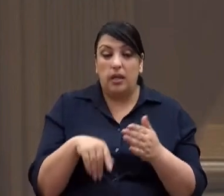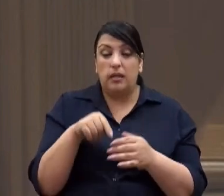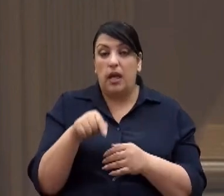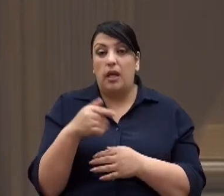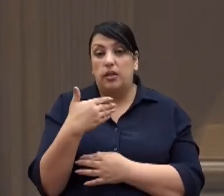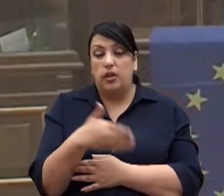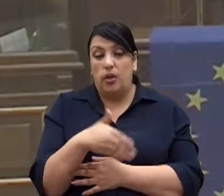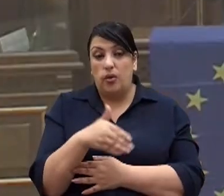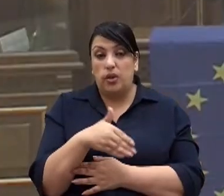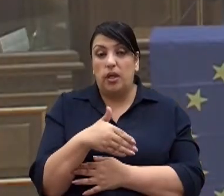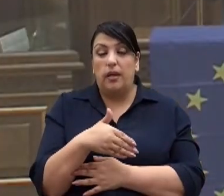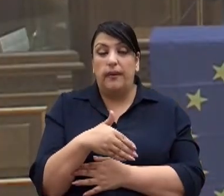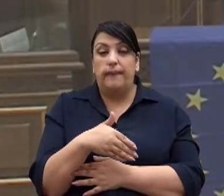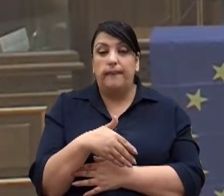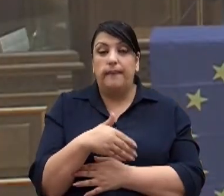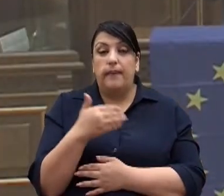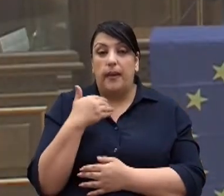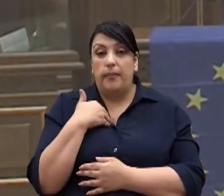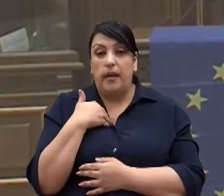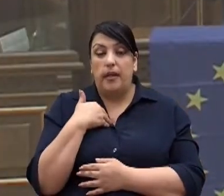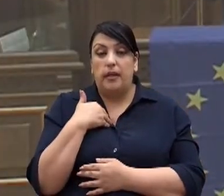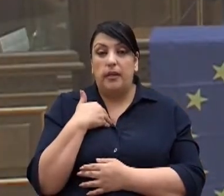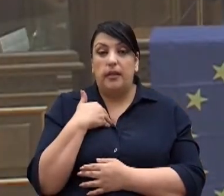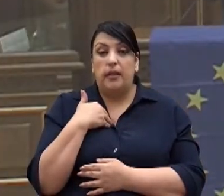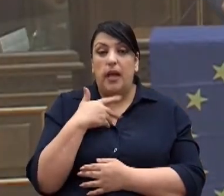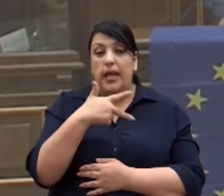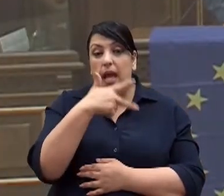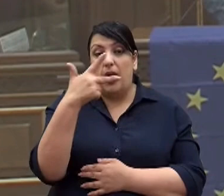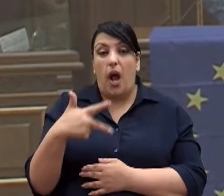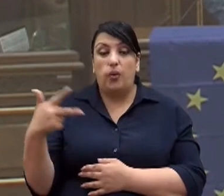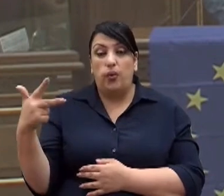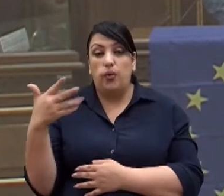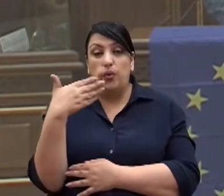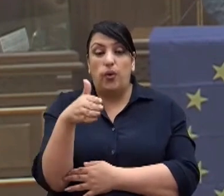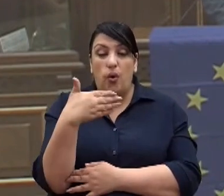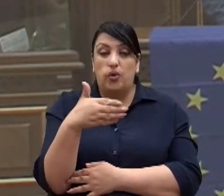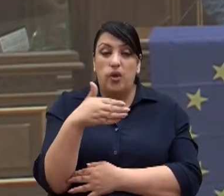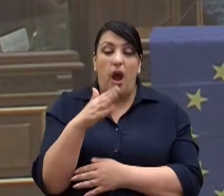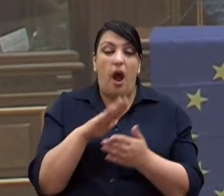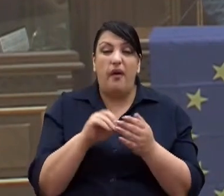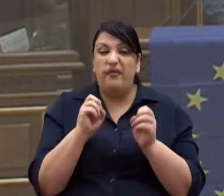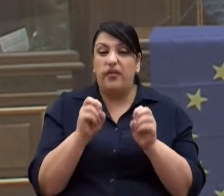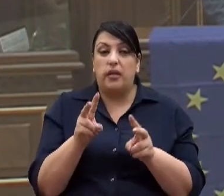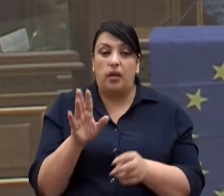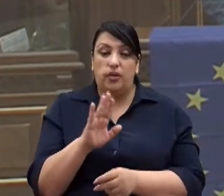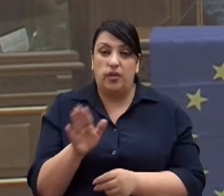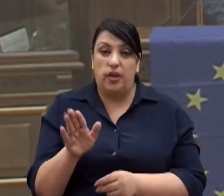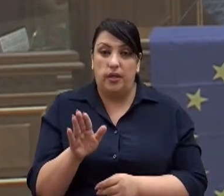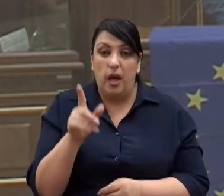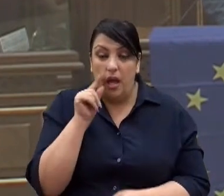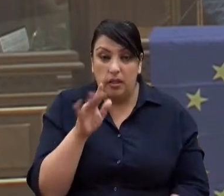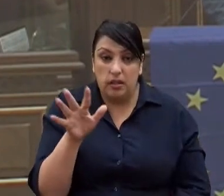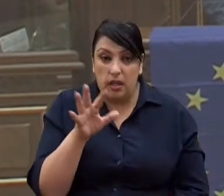դրոշի մեր երագույնը անվտանգ չէ։ Հայաստանը Եվրոպա